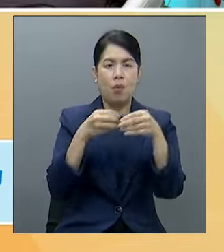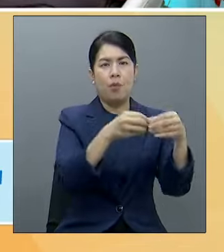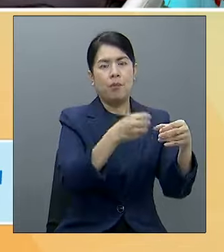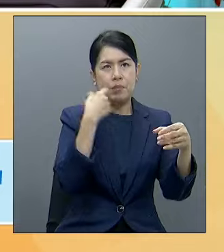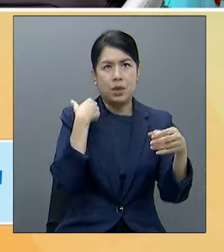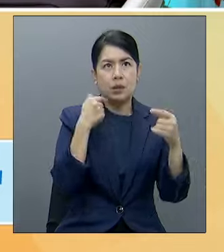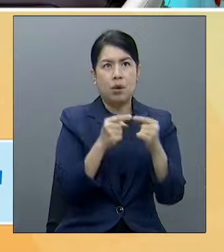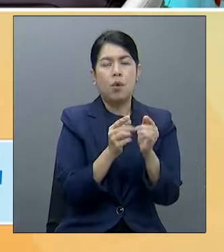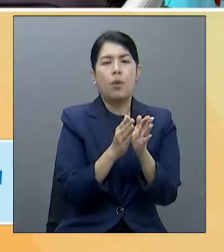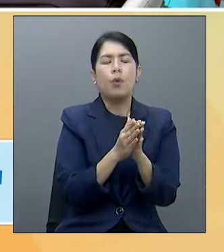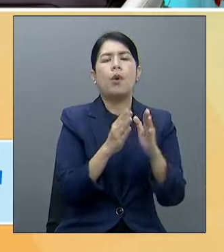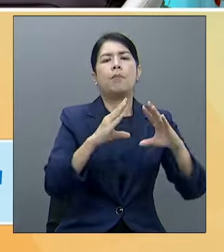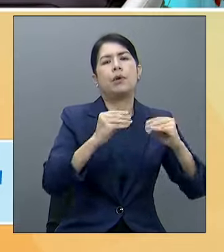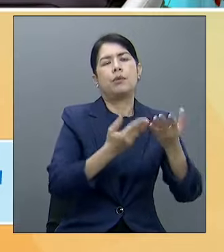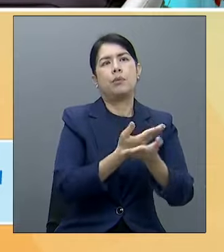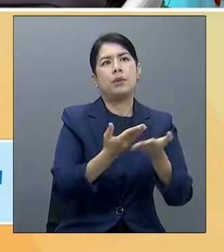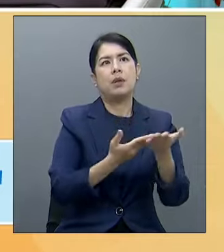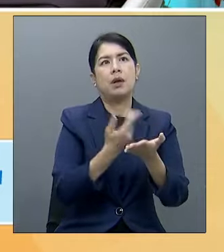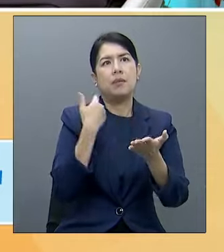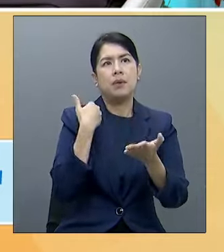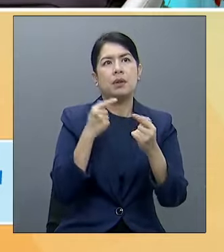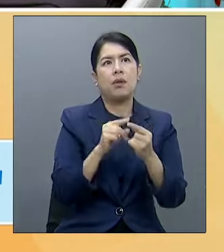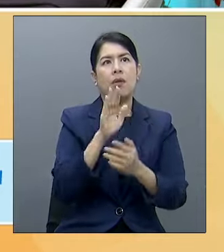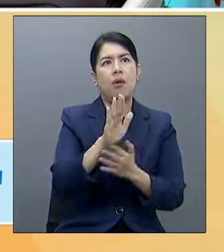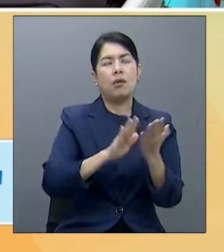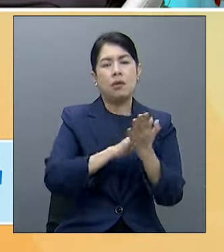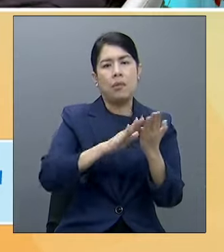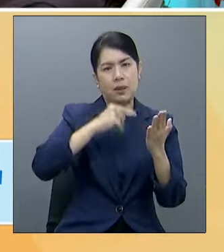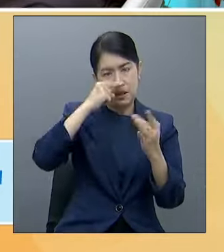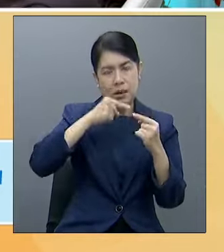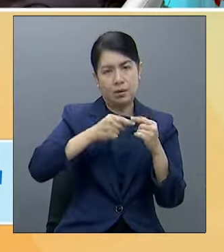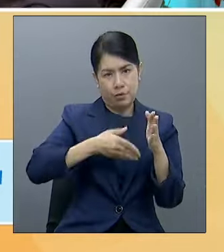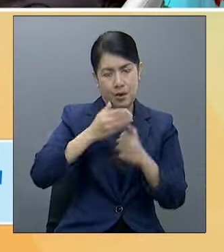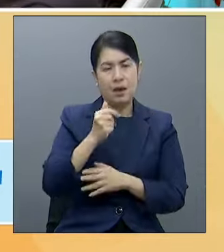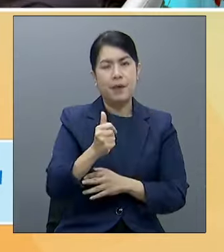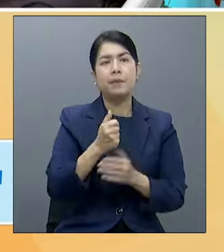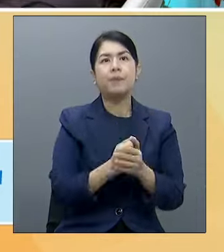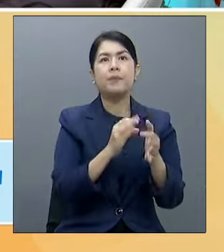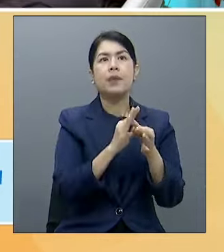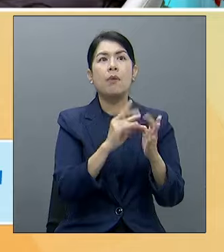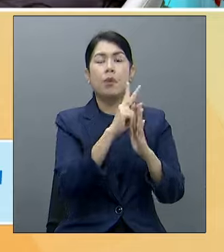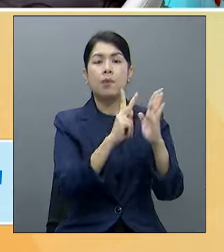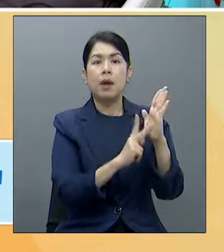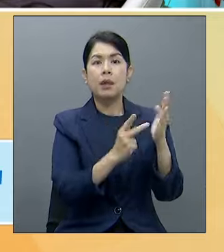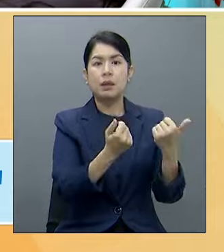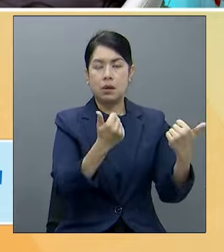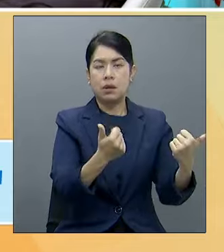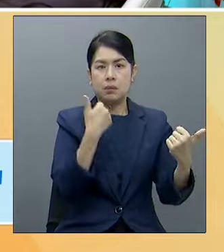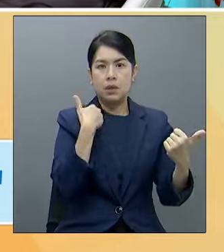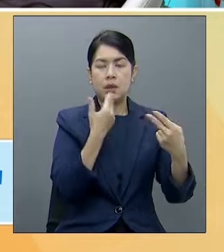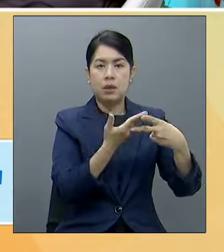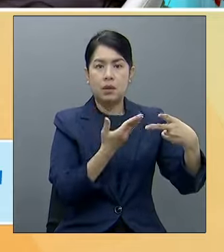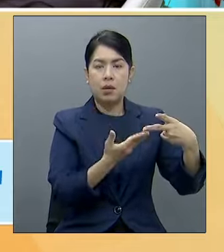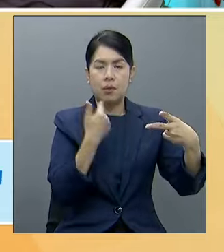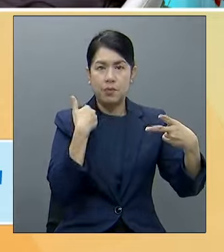ไปร่วมประชุมเพื่อทำให้ Road to World Pride ของประเทศไทยสำเร็จนอกจากนั้นตัวกฎหมายอีก2ตัวที่เราทำก็คือการ